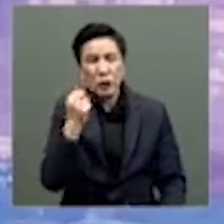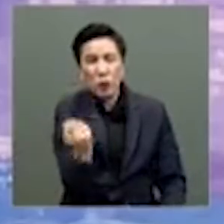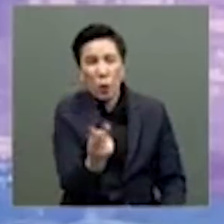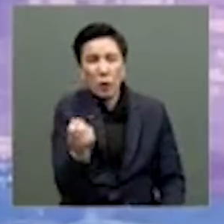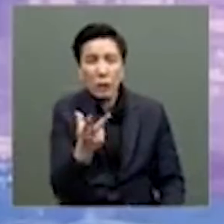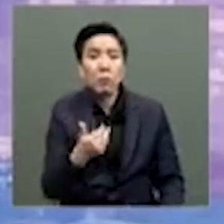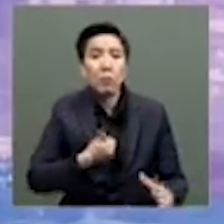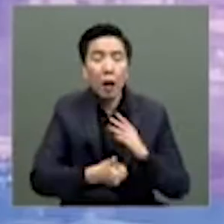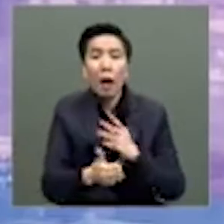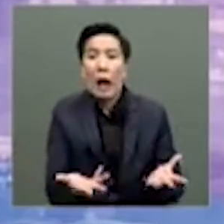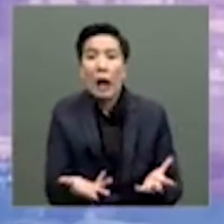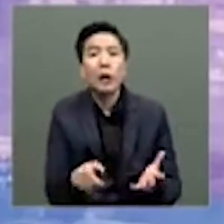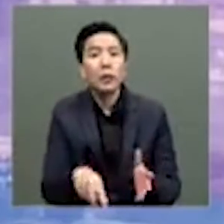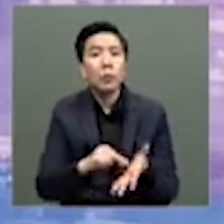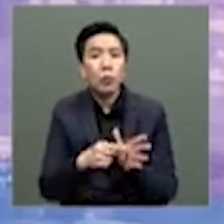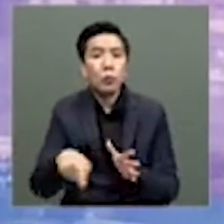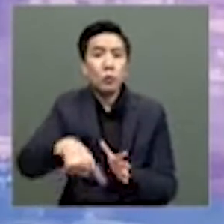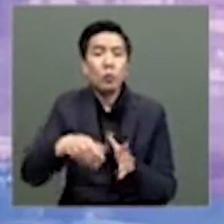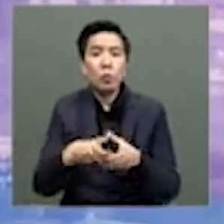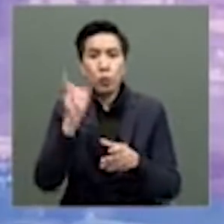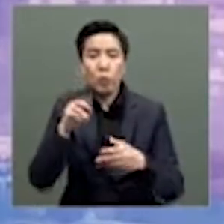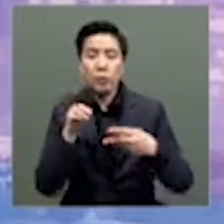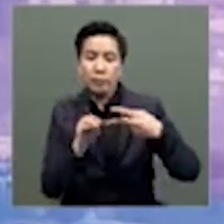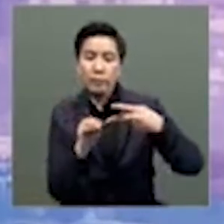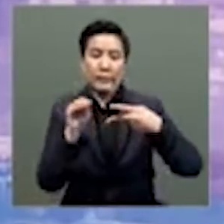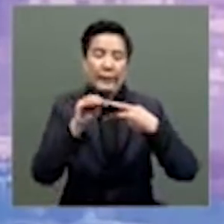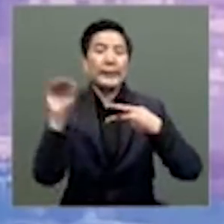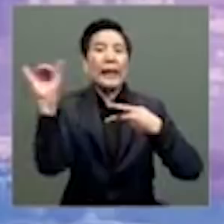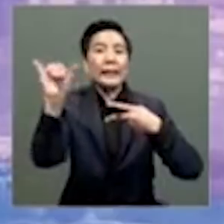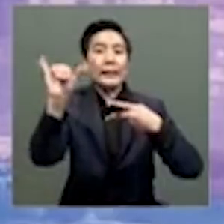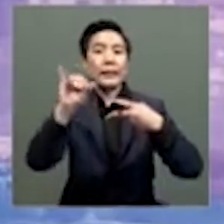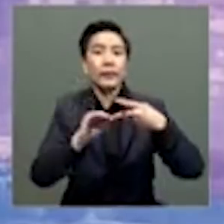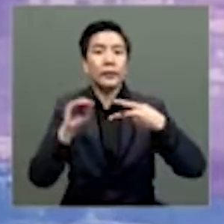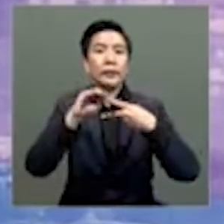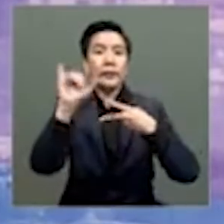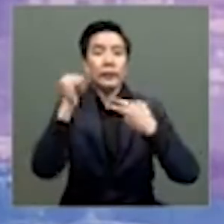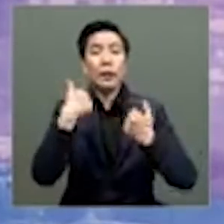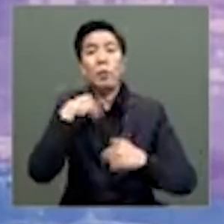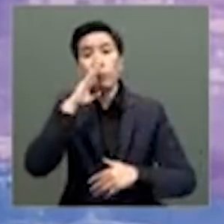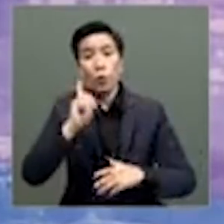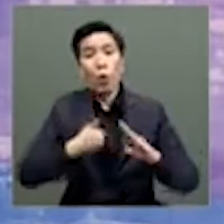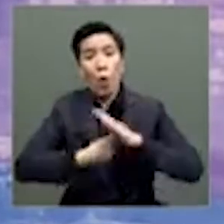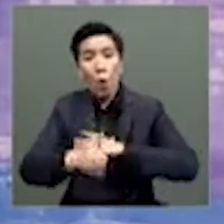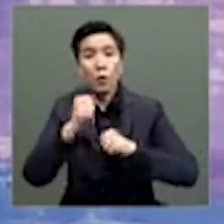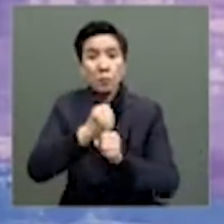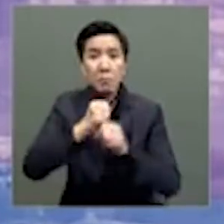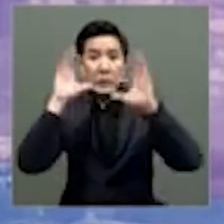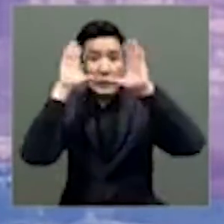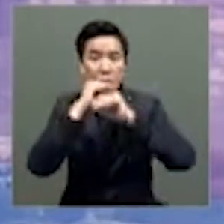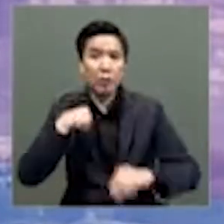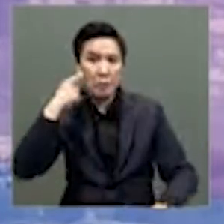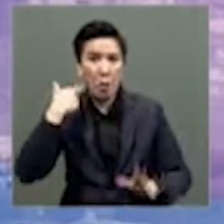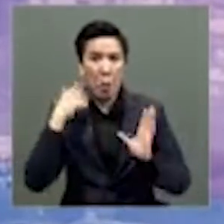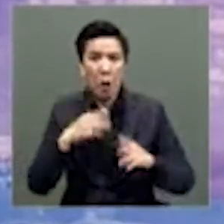องตีสามพวกเหล่านี้ยังไม่ได้อยู่ในข้อยกเว้นทั่วไปแล้วถ้าจะต้องออกไปปฏิบัติหน้าที่ได้ยิน